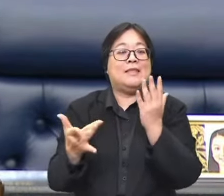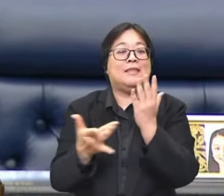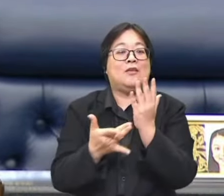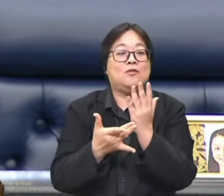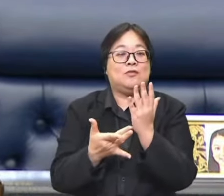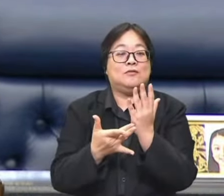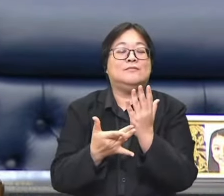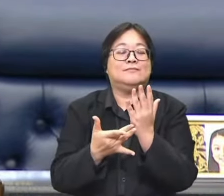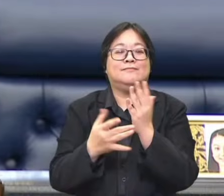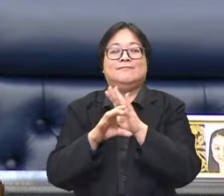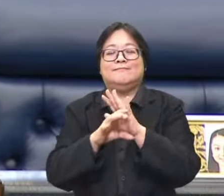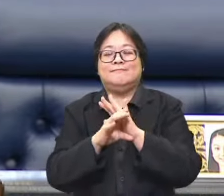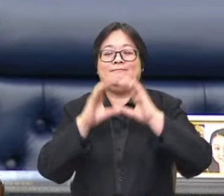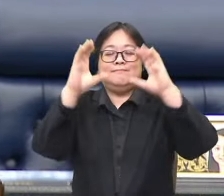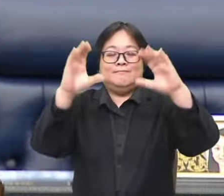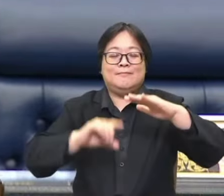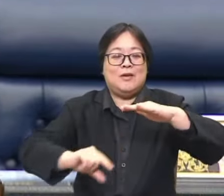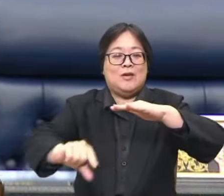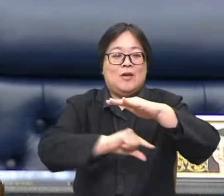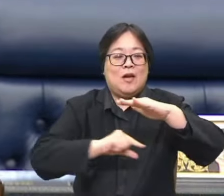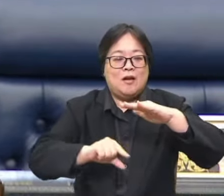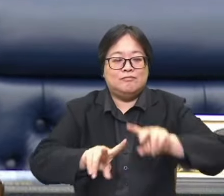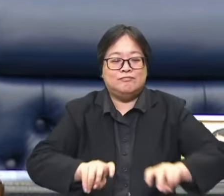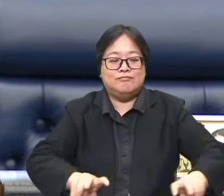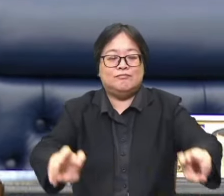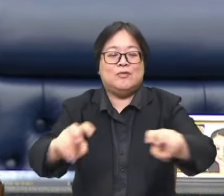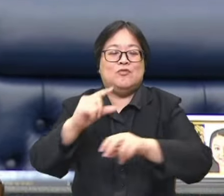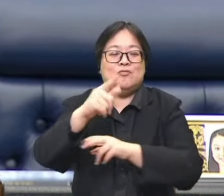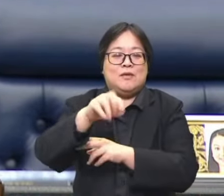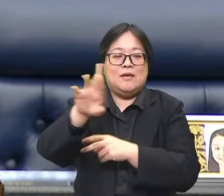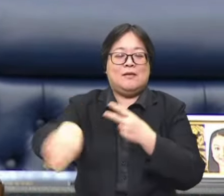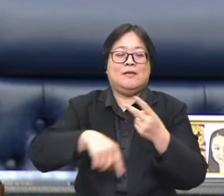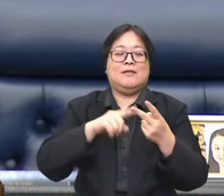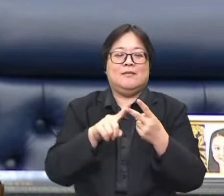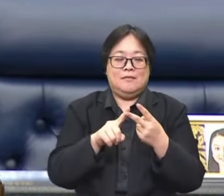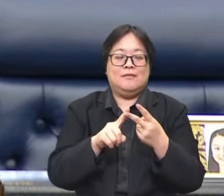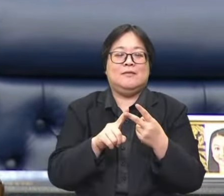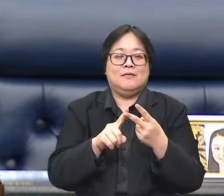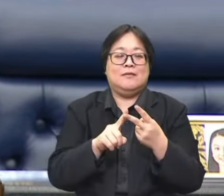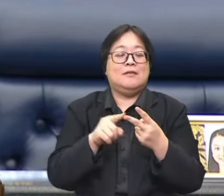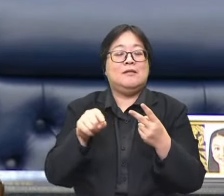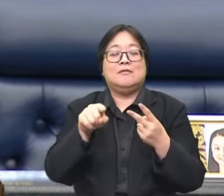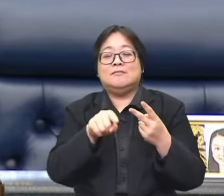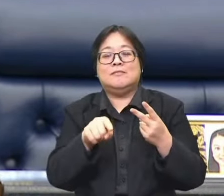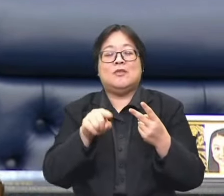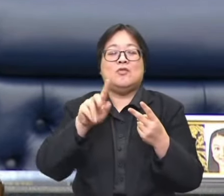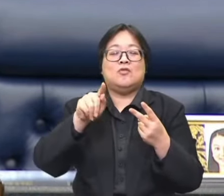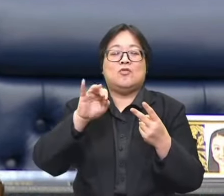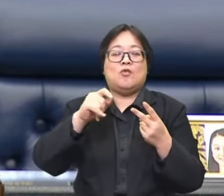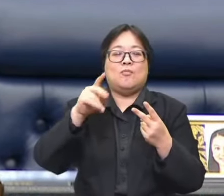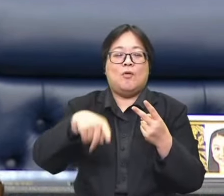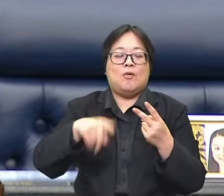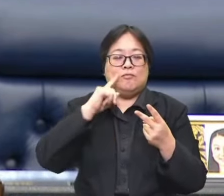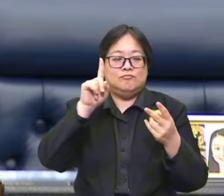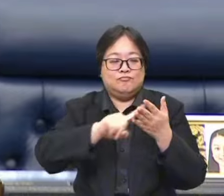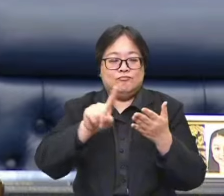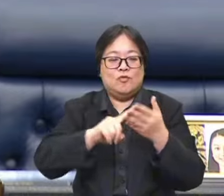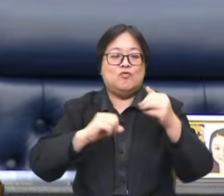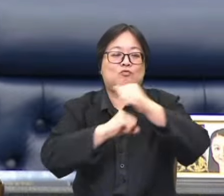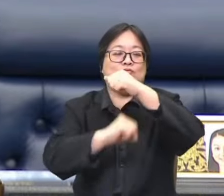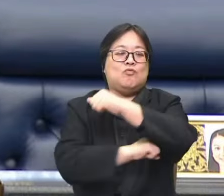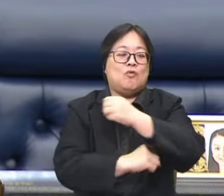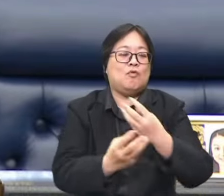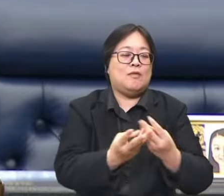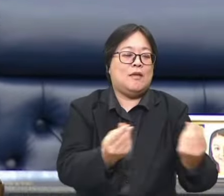teknologi seperti kaedah Ground Penetrating Radar, GPR dan juga Macintosh Probe digunakan untuk menyiasat struktur tanah.